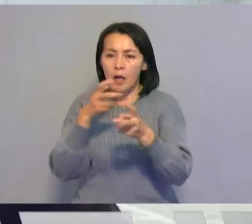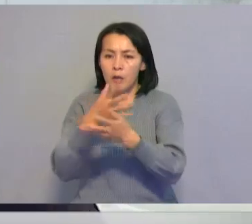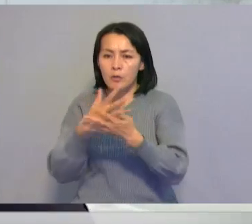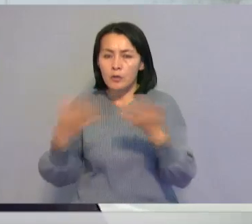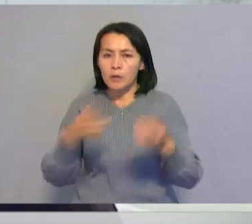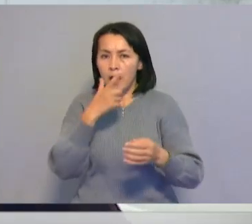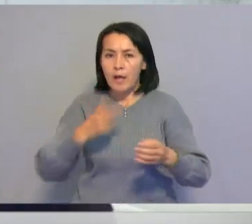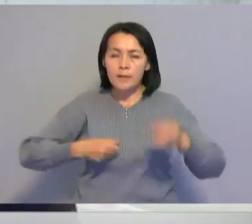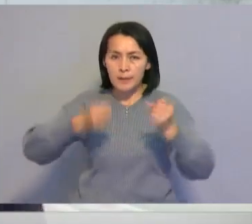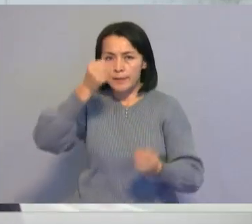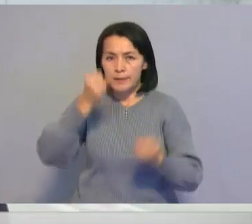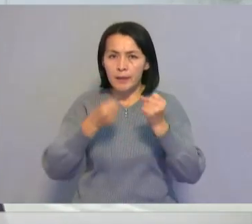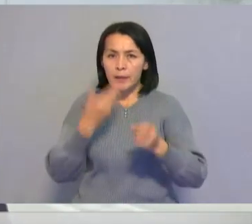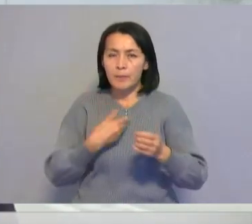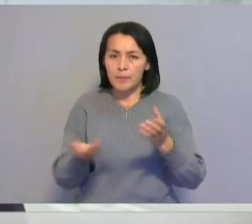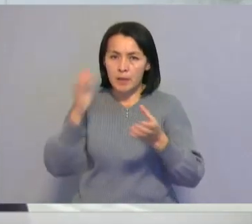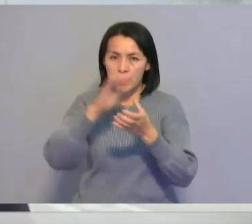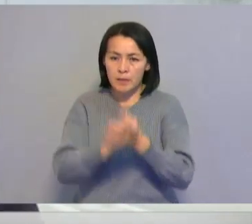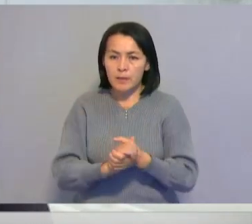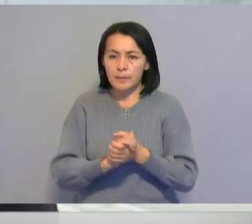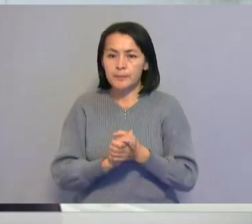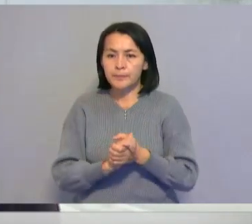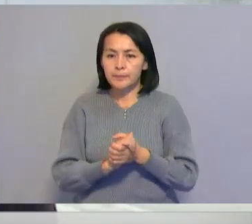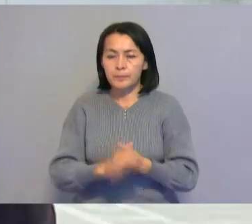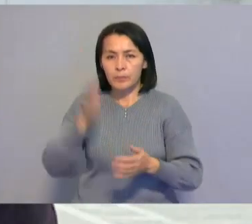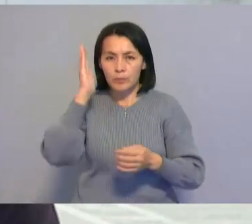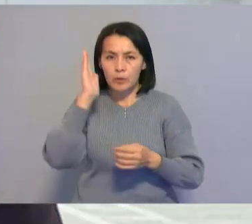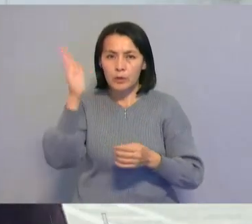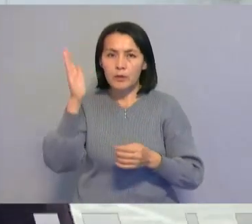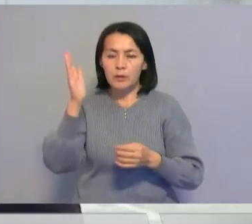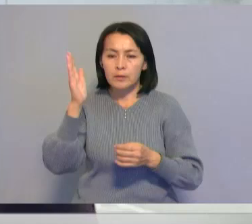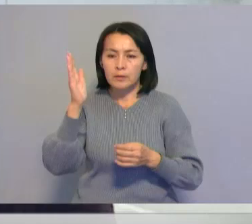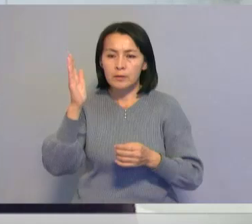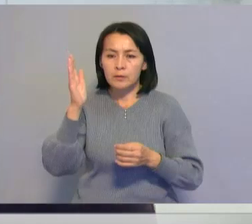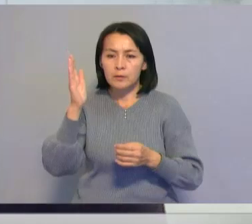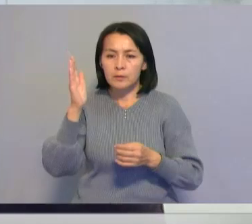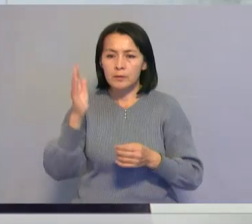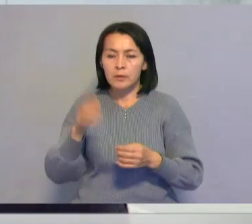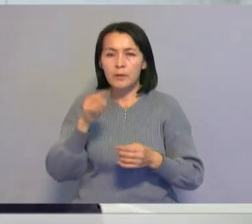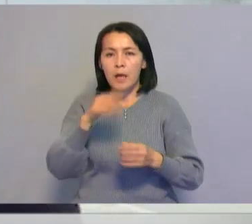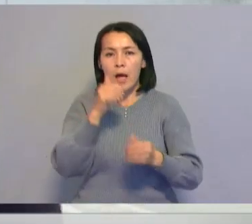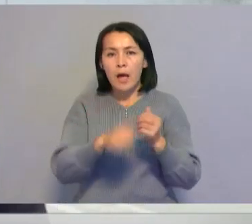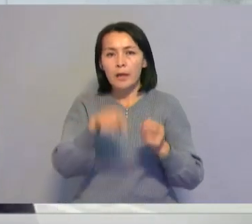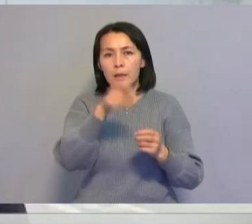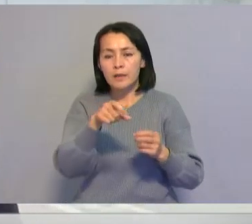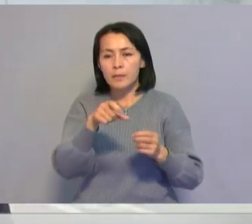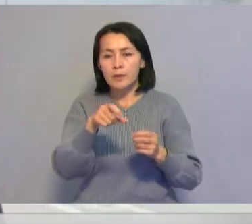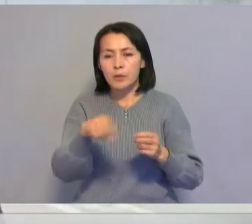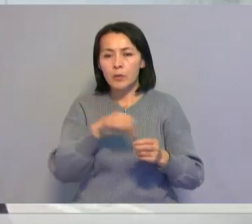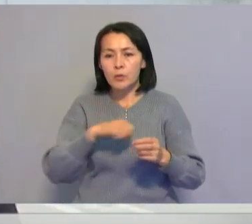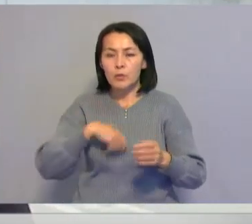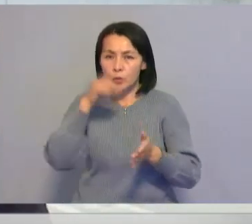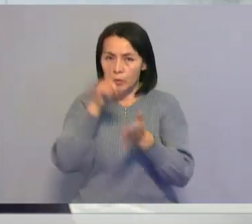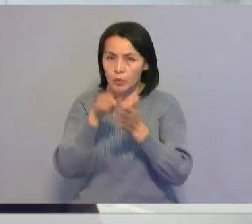қару-жарақтар, әскери техниканы бізбен таныстырып жатыр. Болашақта негізі әр азамат өз